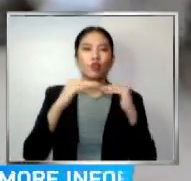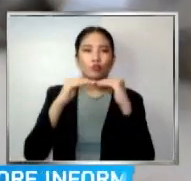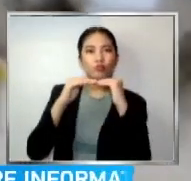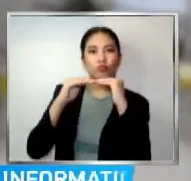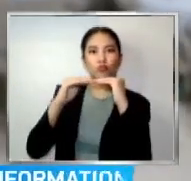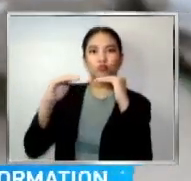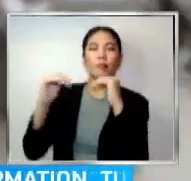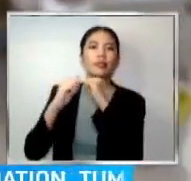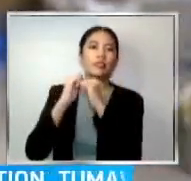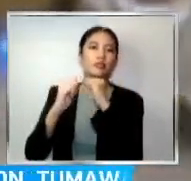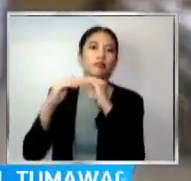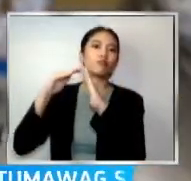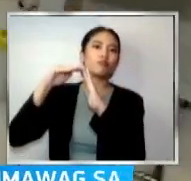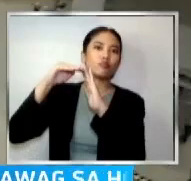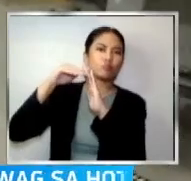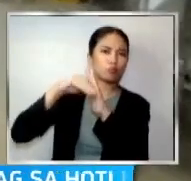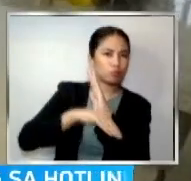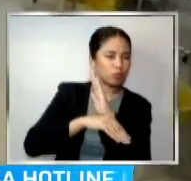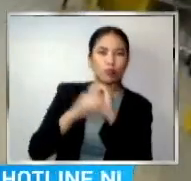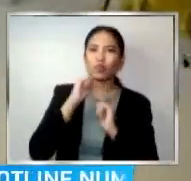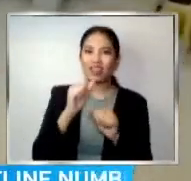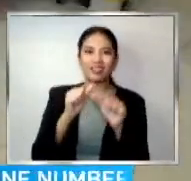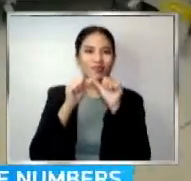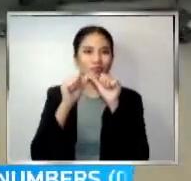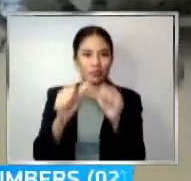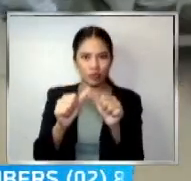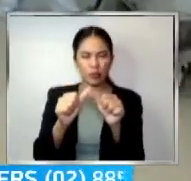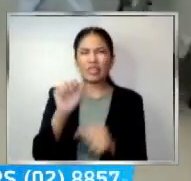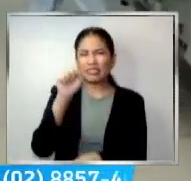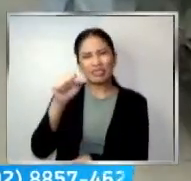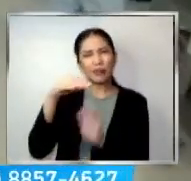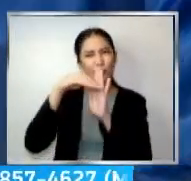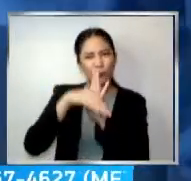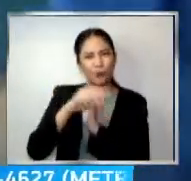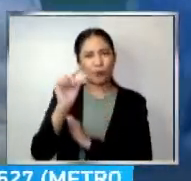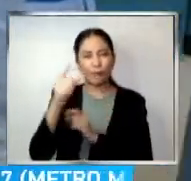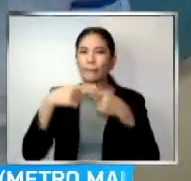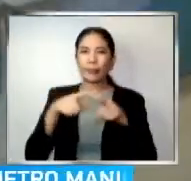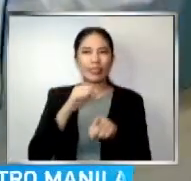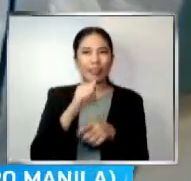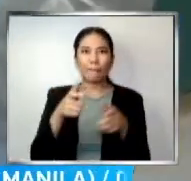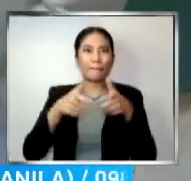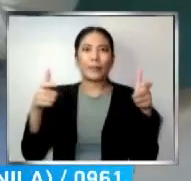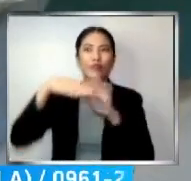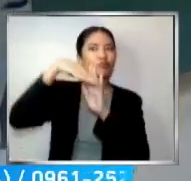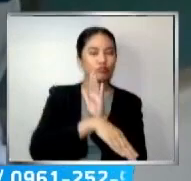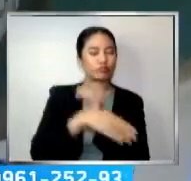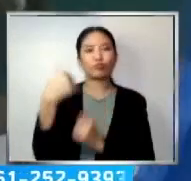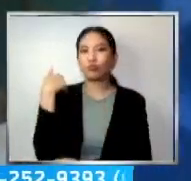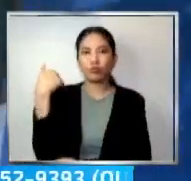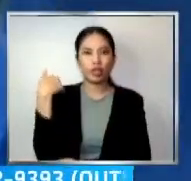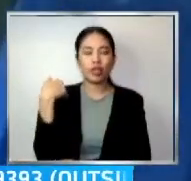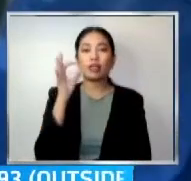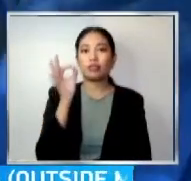Medyo pababa na pero hindi pa namin talaga damang-dama na malaki yung pagbabago. Mahigit 90% pa rin okupado ang